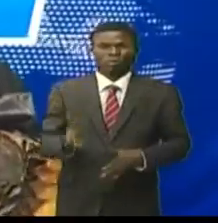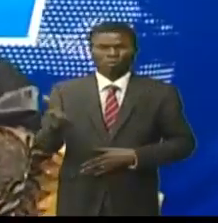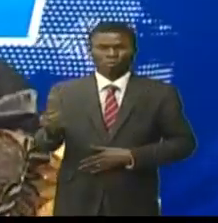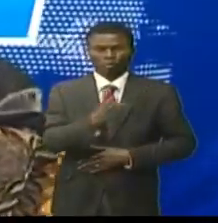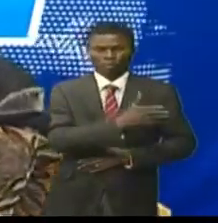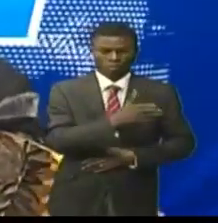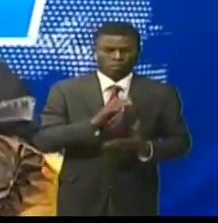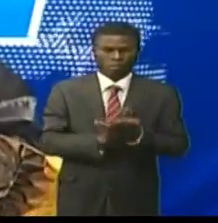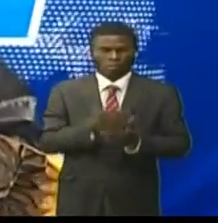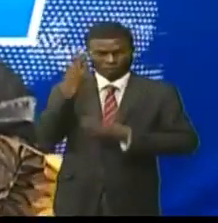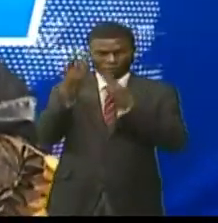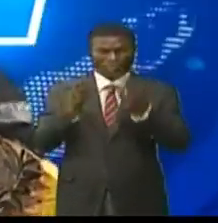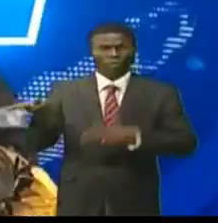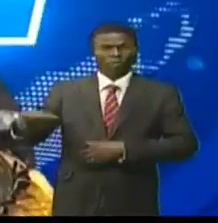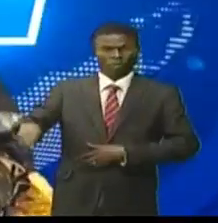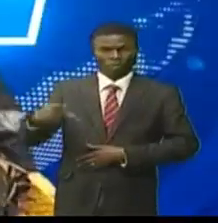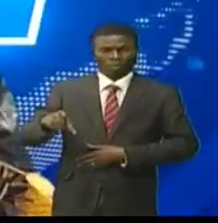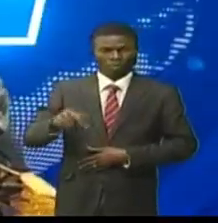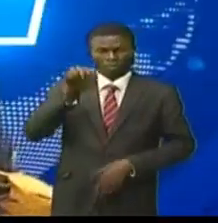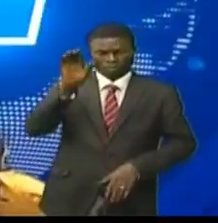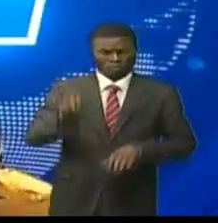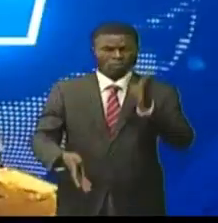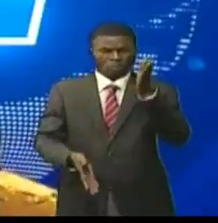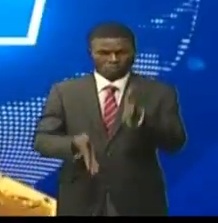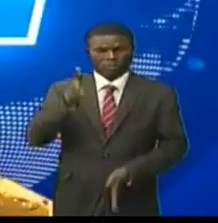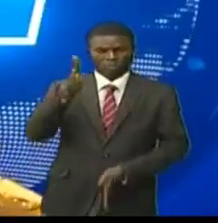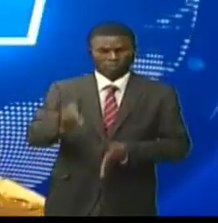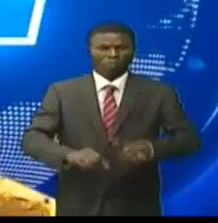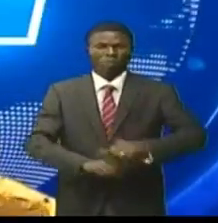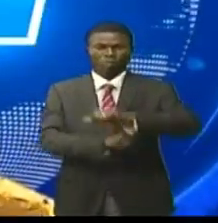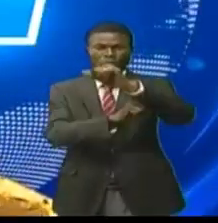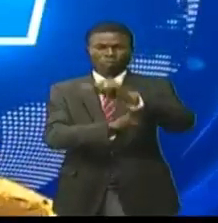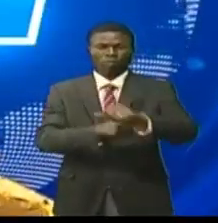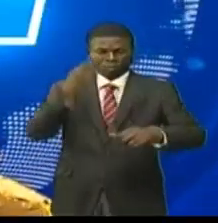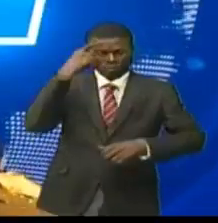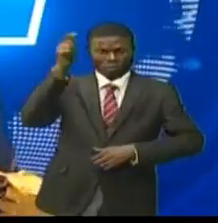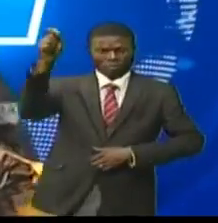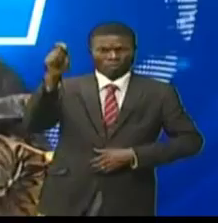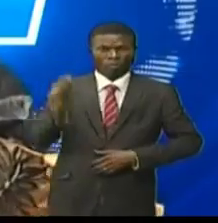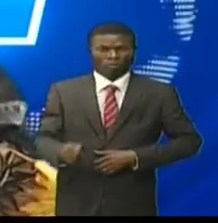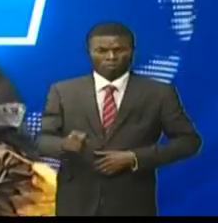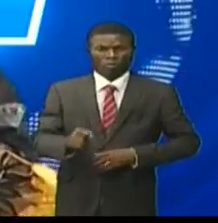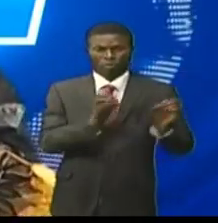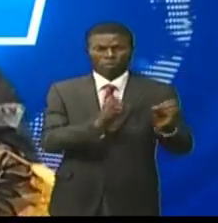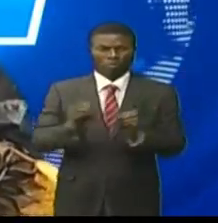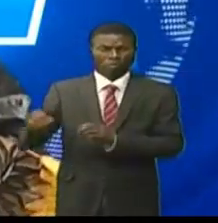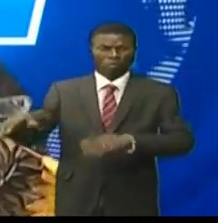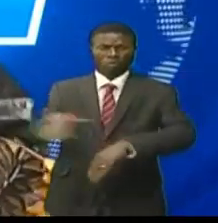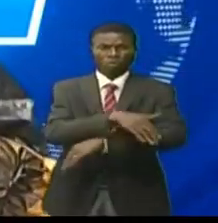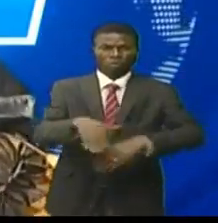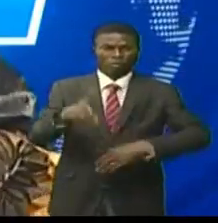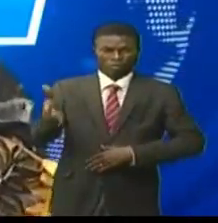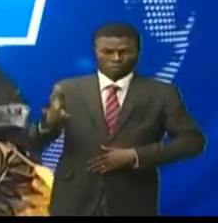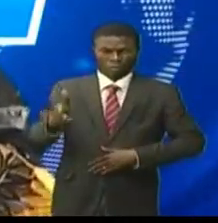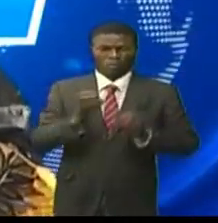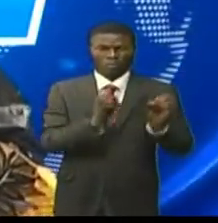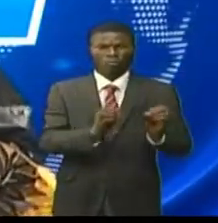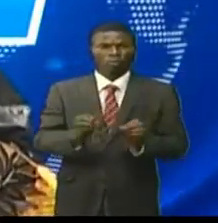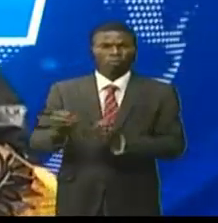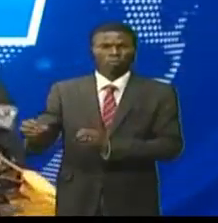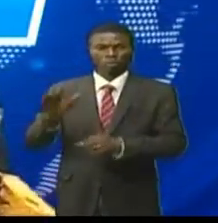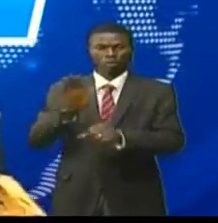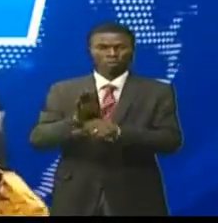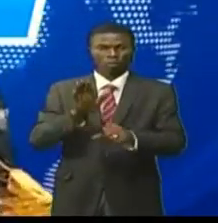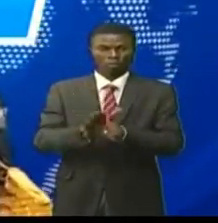ces tours des provinces. Des marches de soutien en faveur de FARDC engagées sur la ligne de front ont été organisées dans